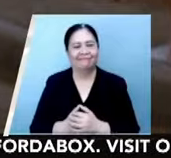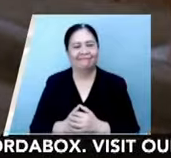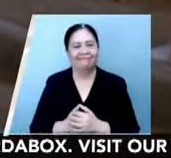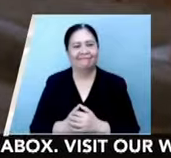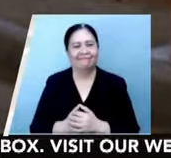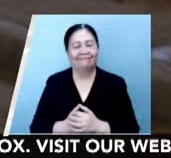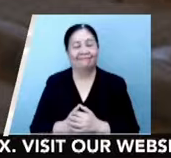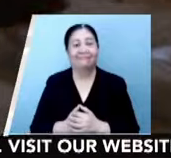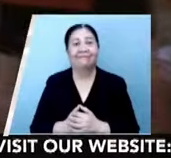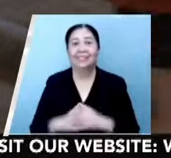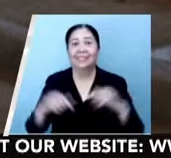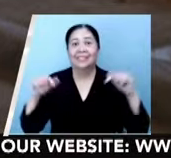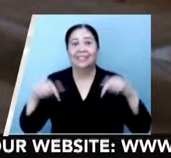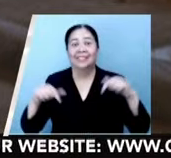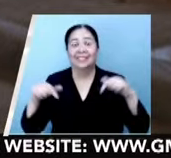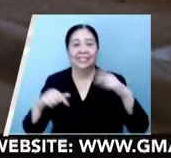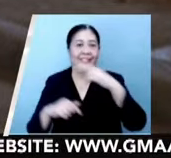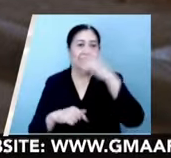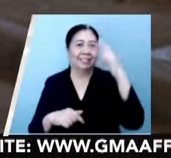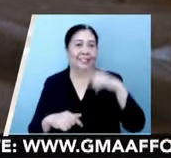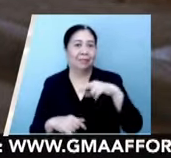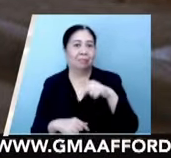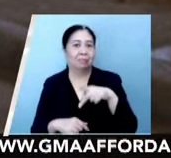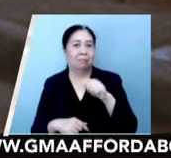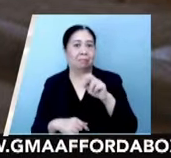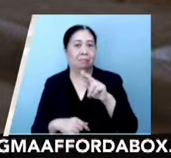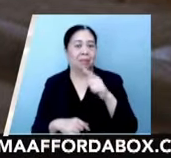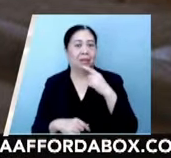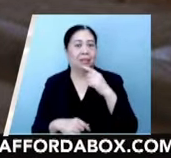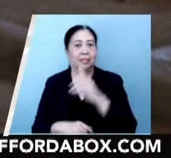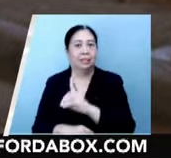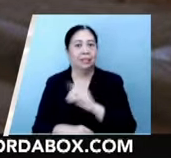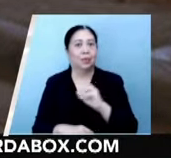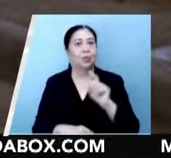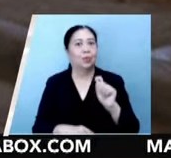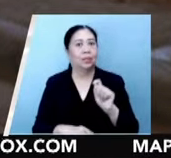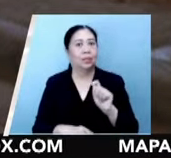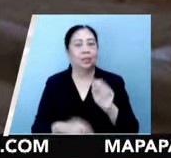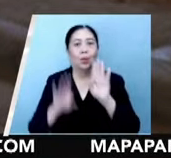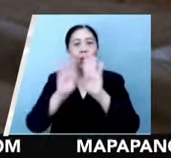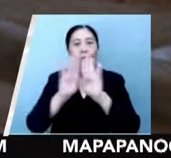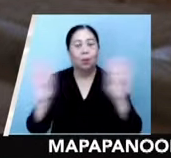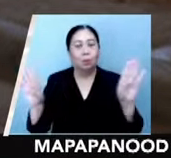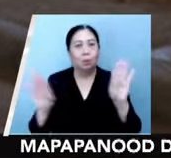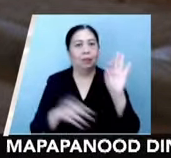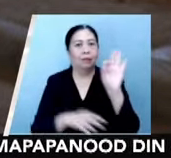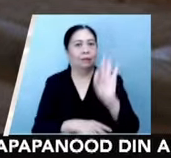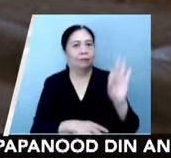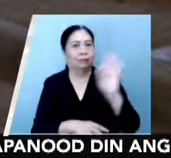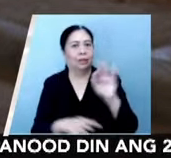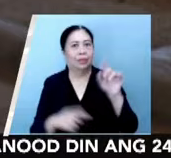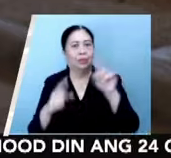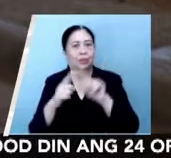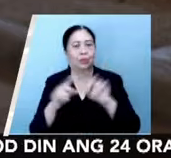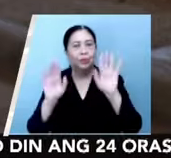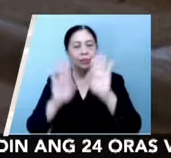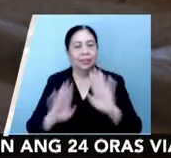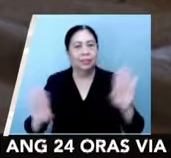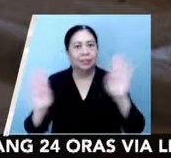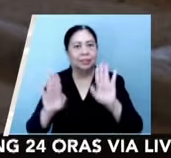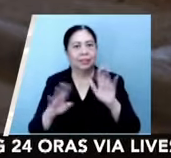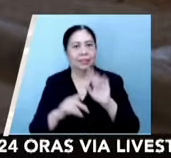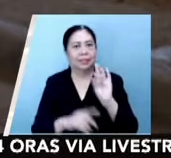Vicky, dito sa Rizal Park, ayon sa Department of Tourism, bukas sila no, mula Biyernes hanggang Linggo, mula po yan sa